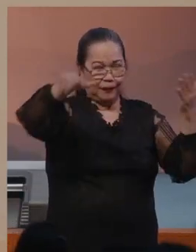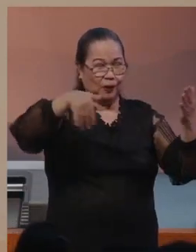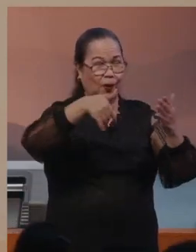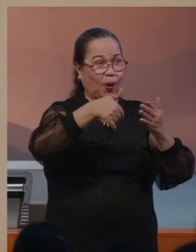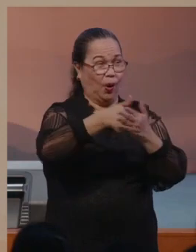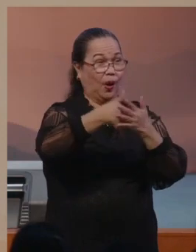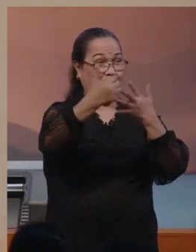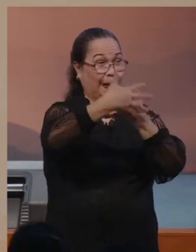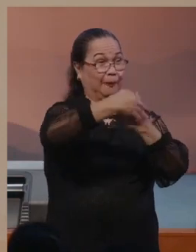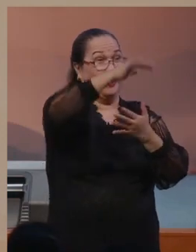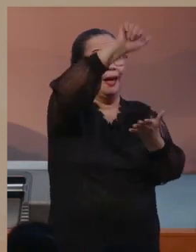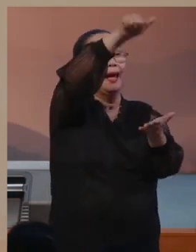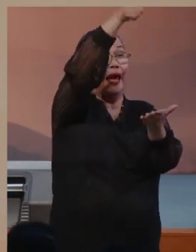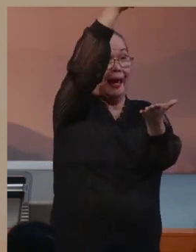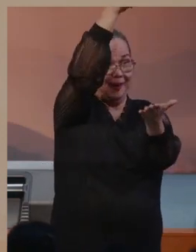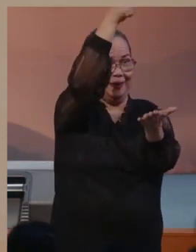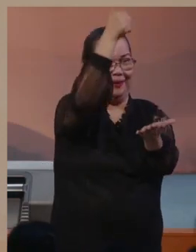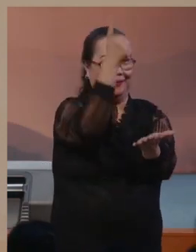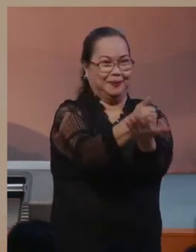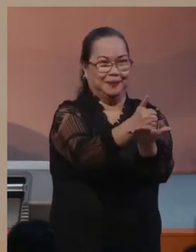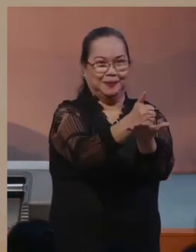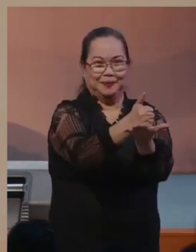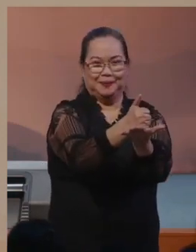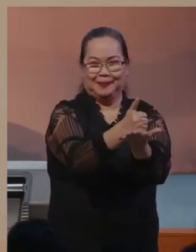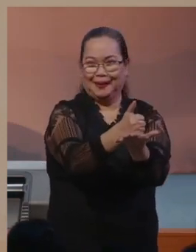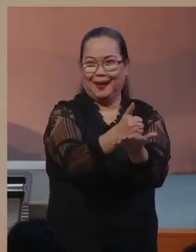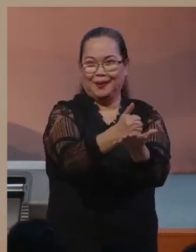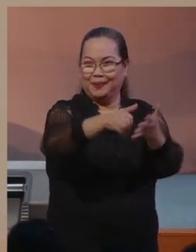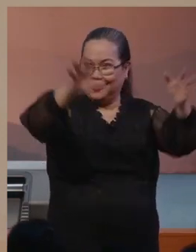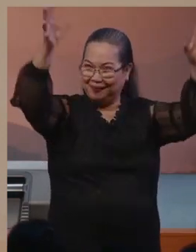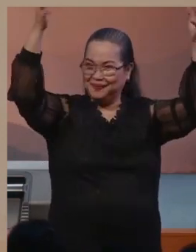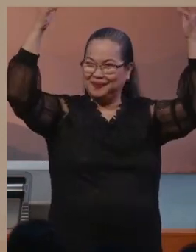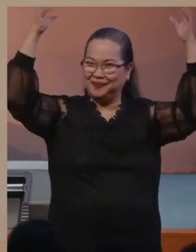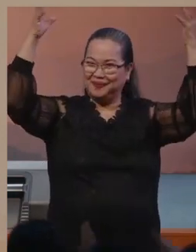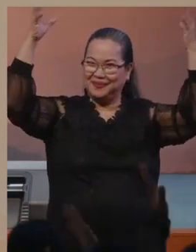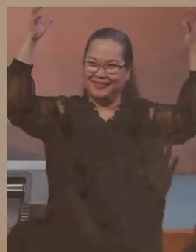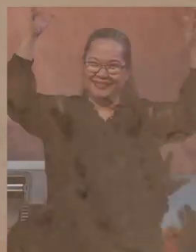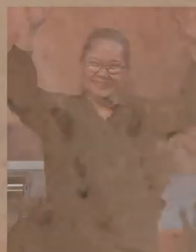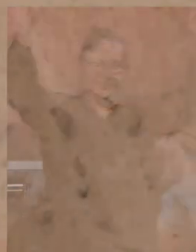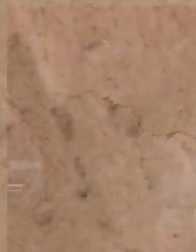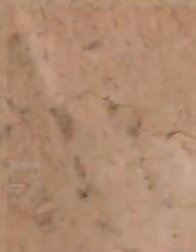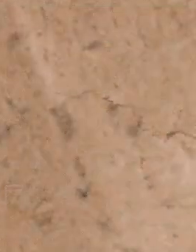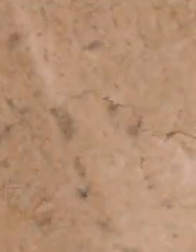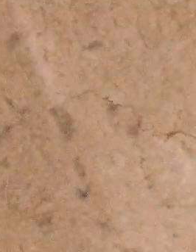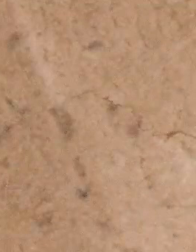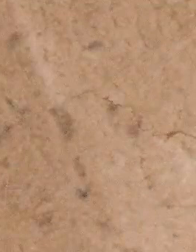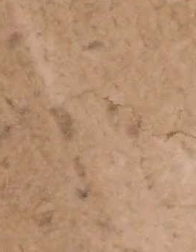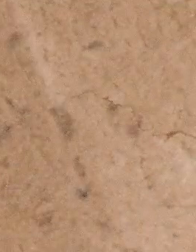nagsabing, Amen at Amen. Magandang hapon po sa inyong lahat.